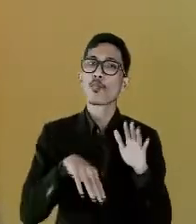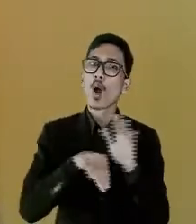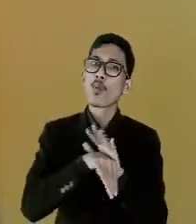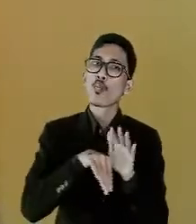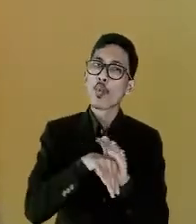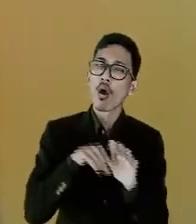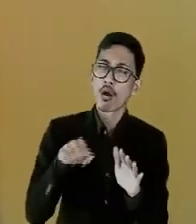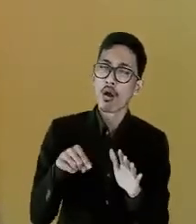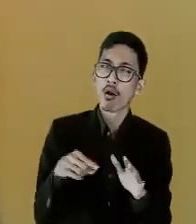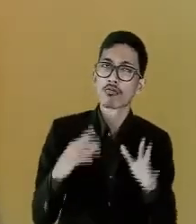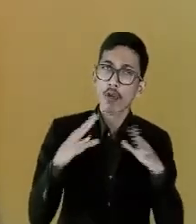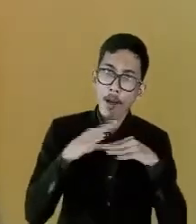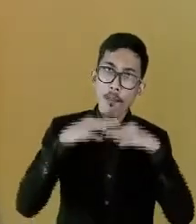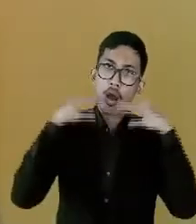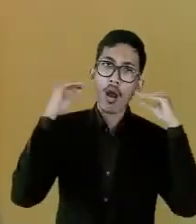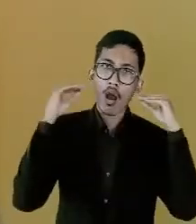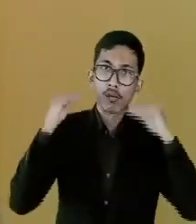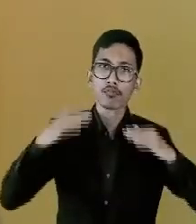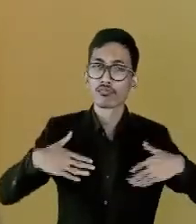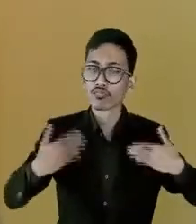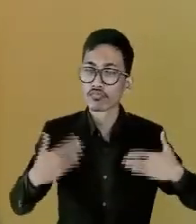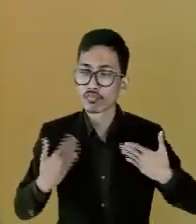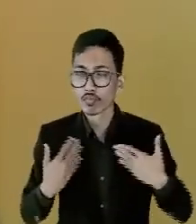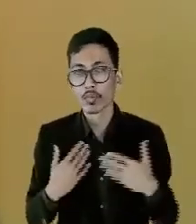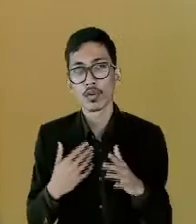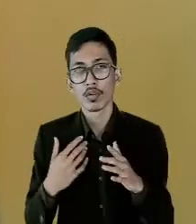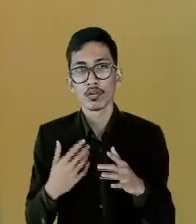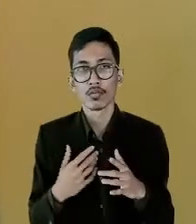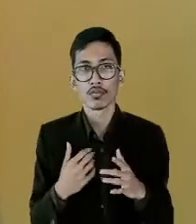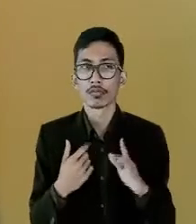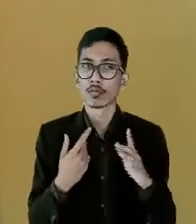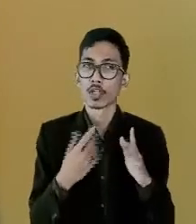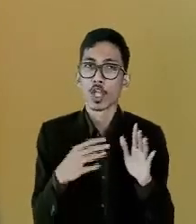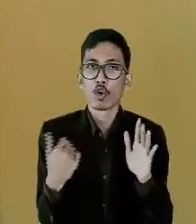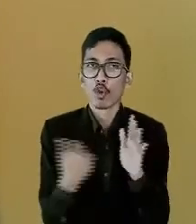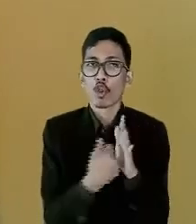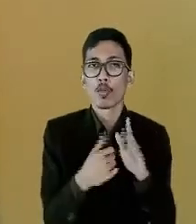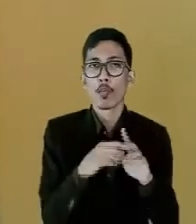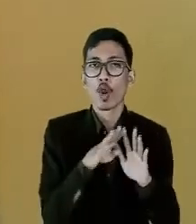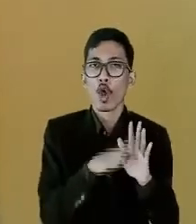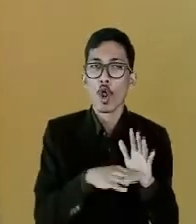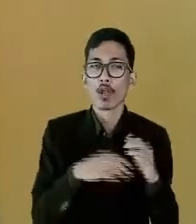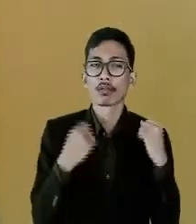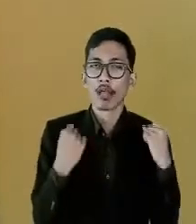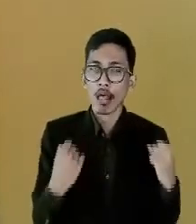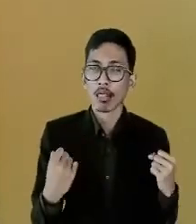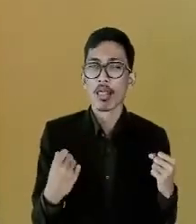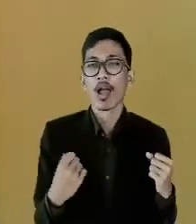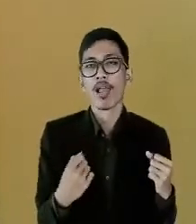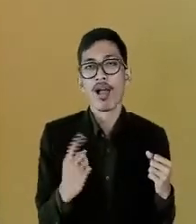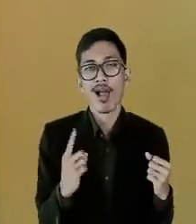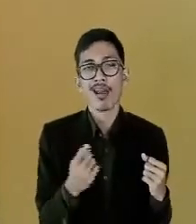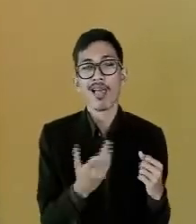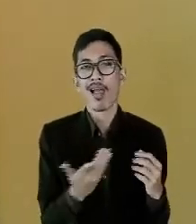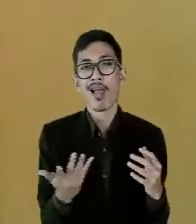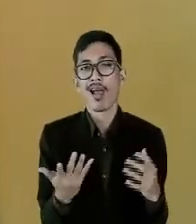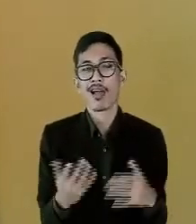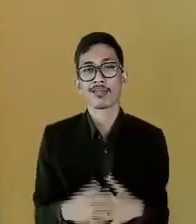taat dalam menjalankan protokol kesehatan, khususnya kita yang ada di Timika.